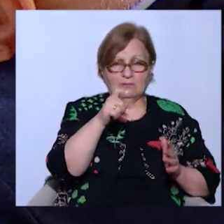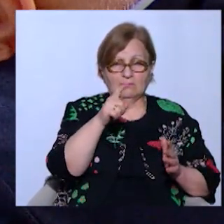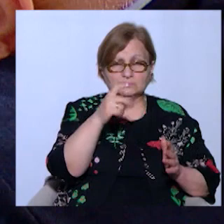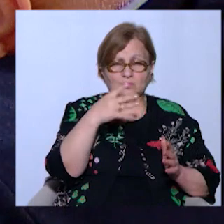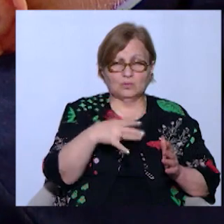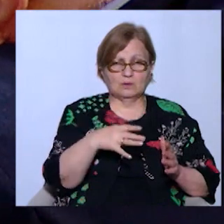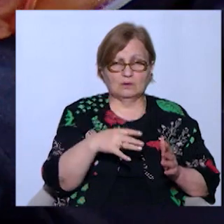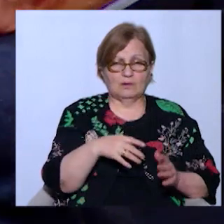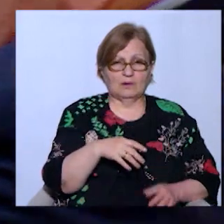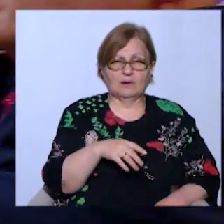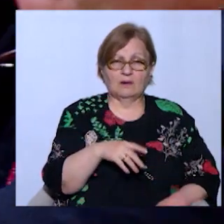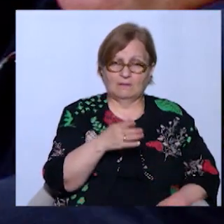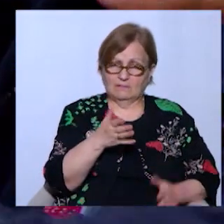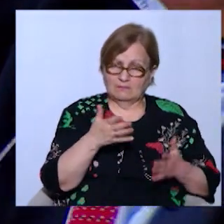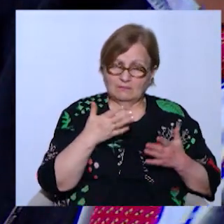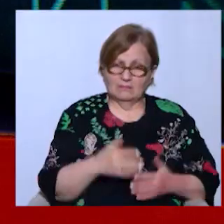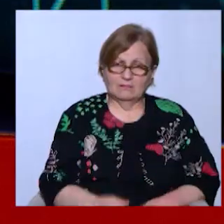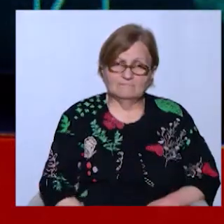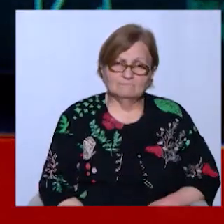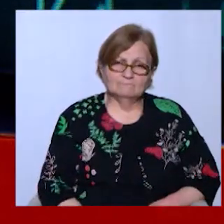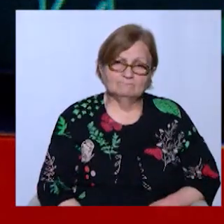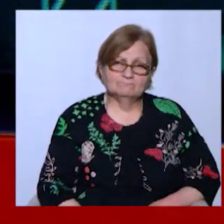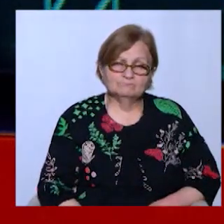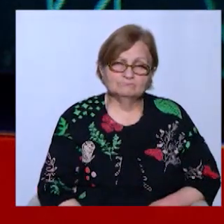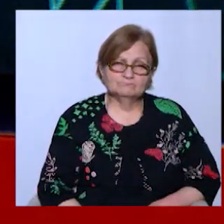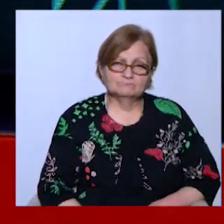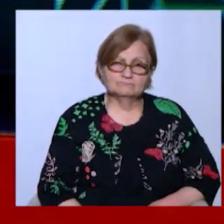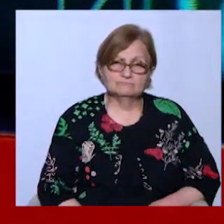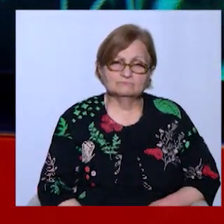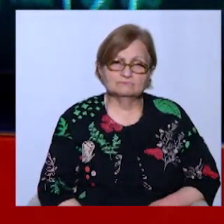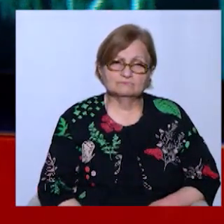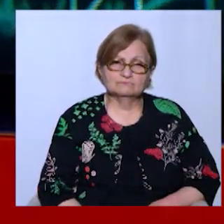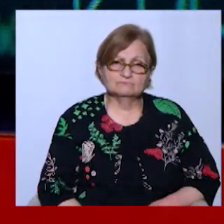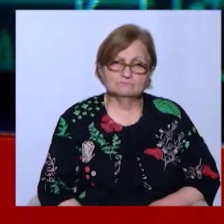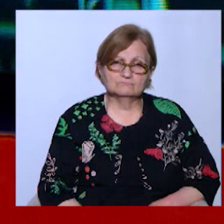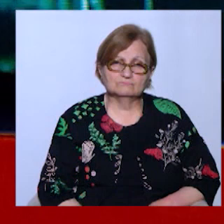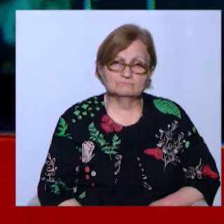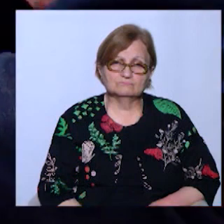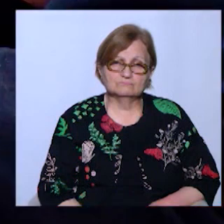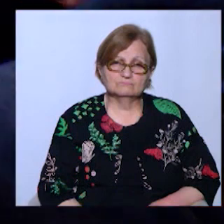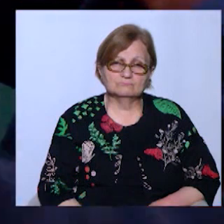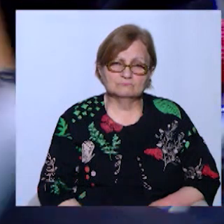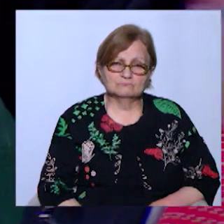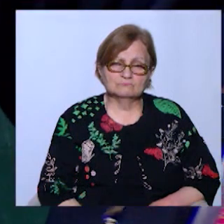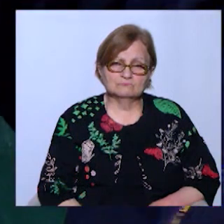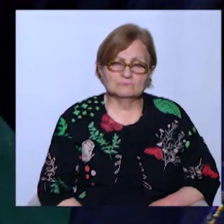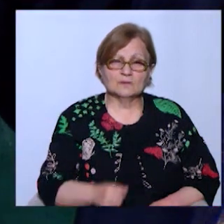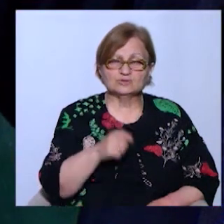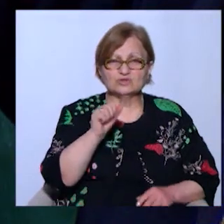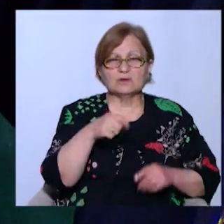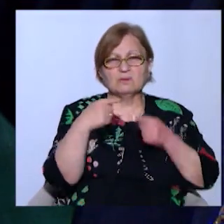სადაც ცხადია. შეიძლება ტრანსპორტი როგორ იყოს იცით? იქით სხვა ეწეროს, აქეთ სხვა,